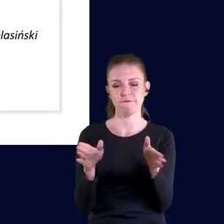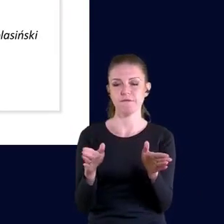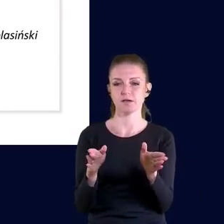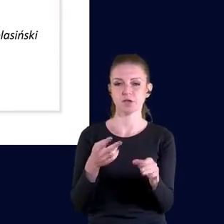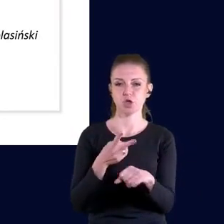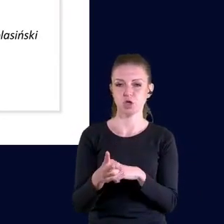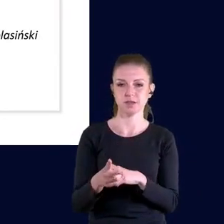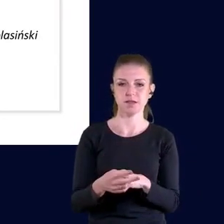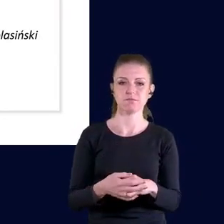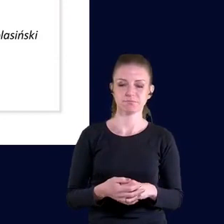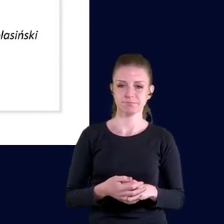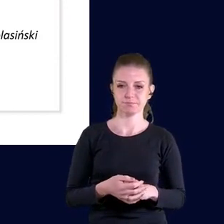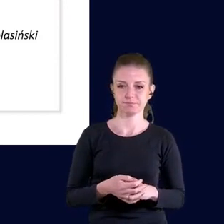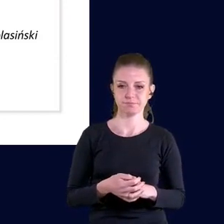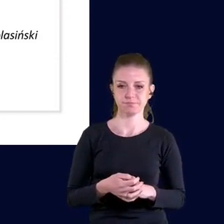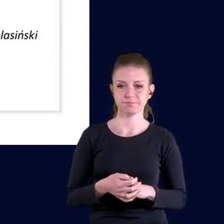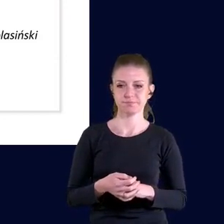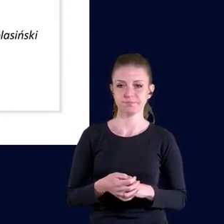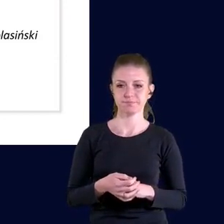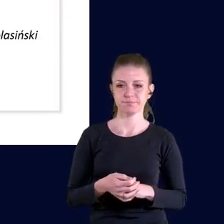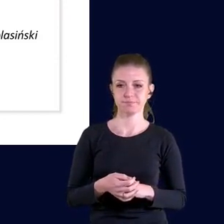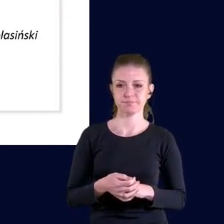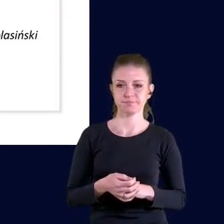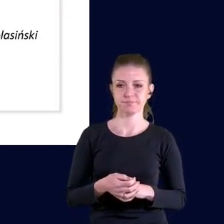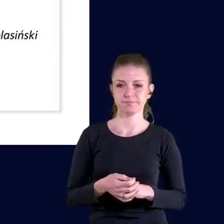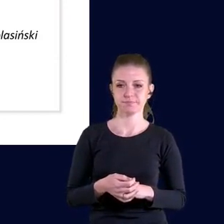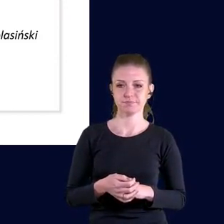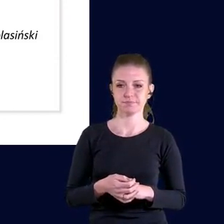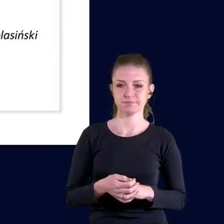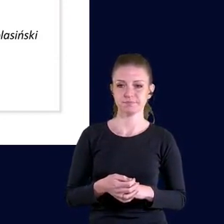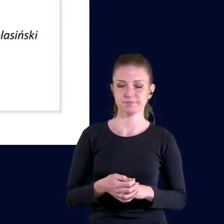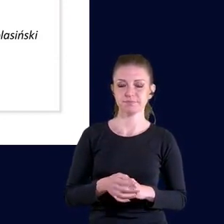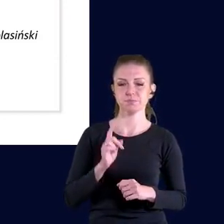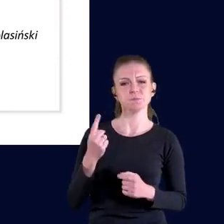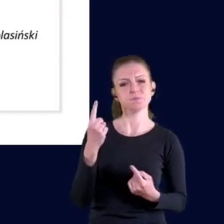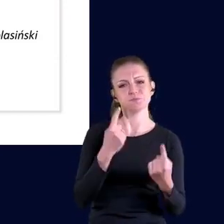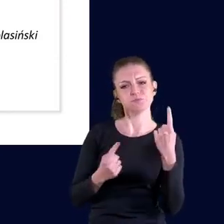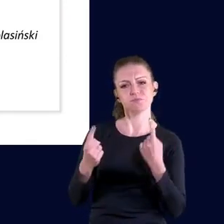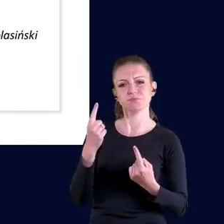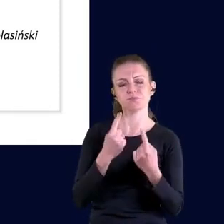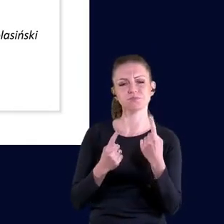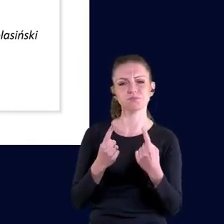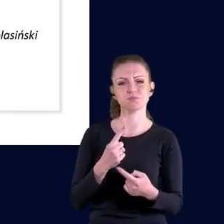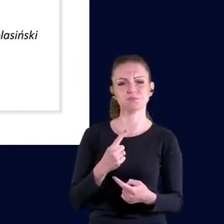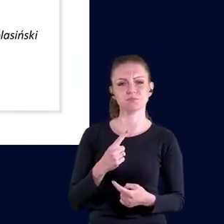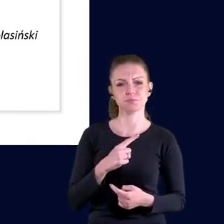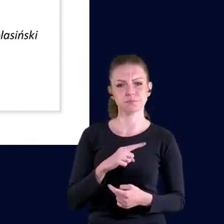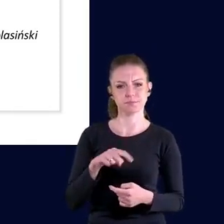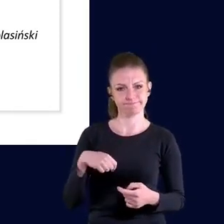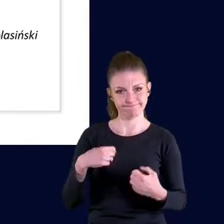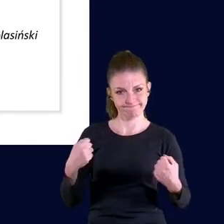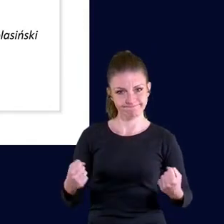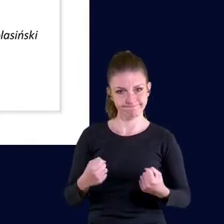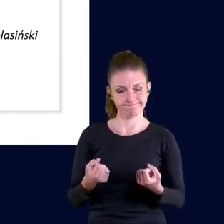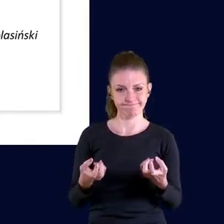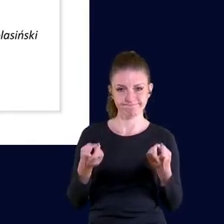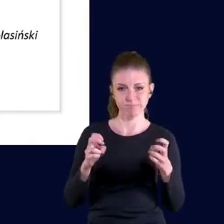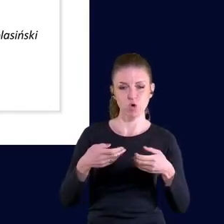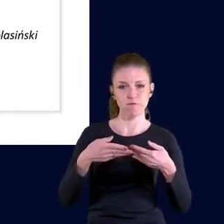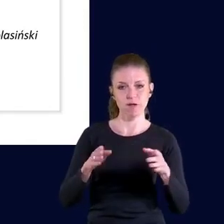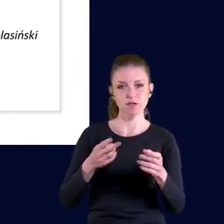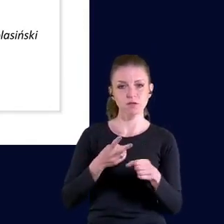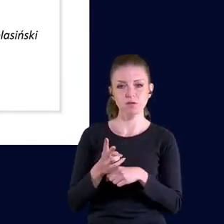jeżeli mówimy o otwartym dostępie dla wszystkich musimy pomyśleć o tym czy nie tworzymy tworząc ten twardy osób dostęp